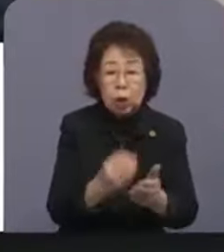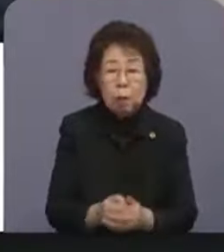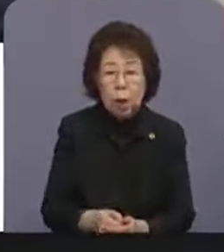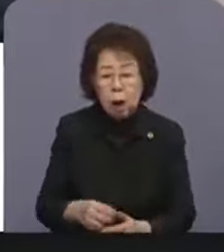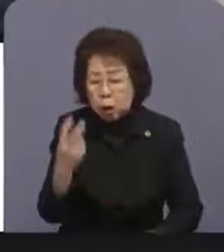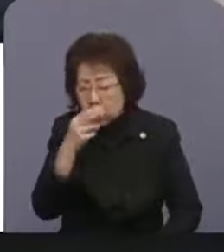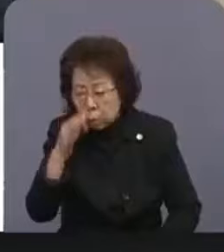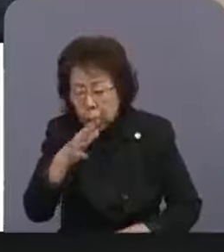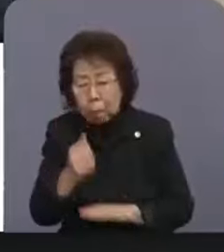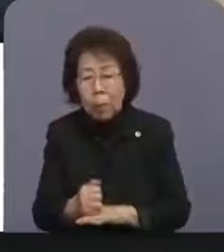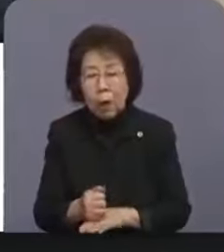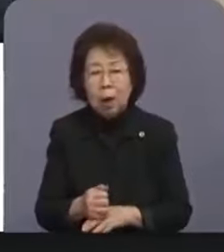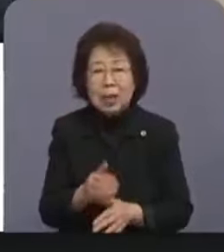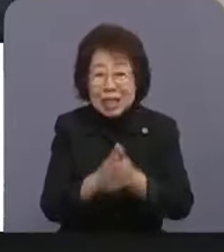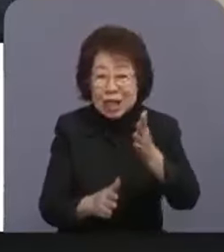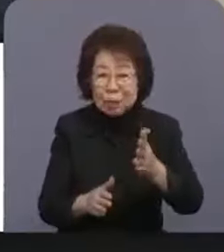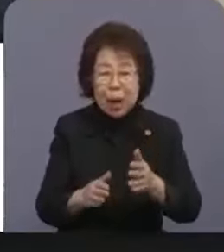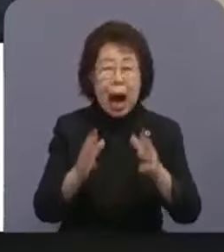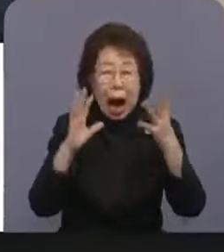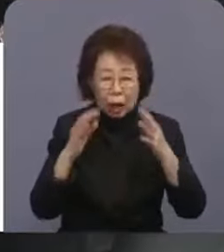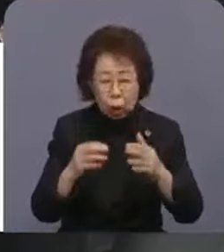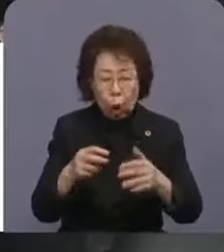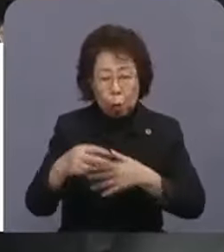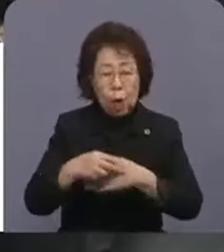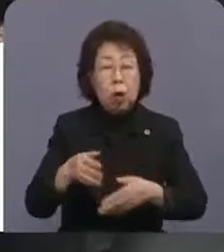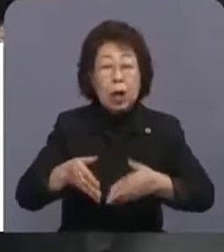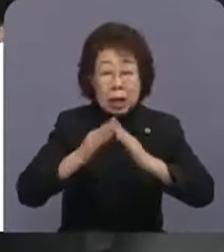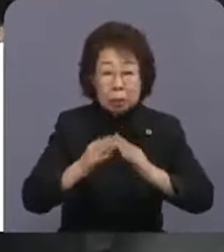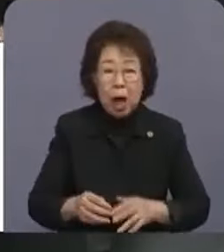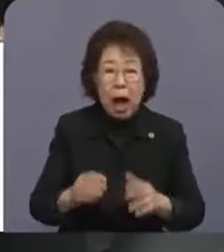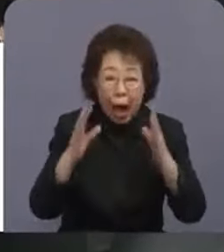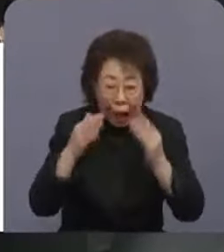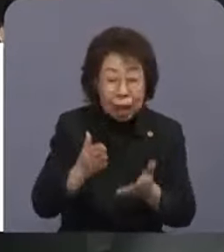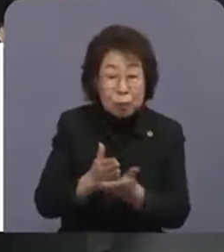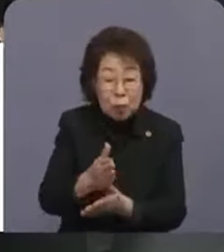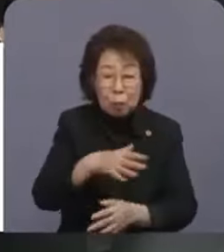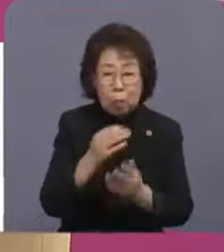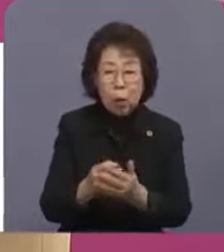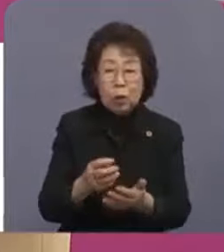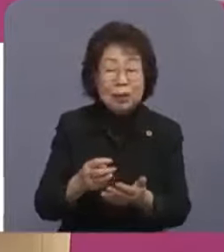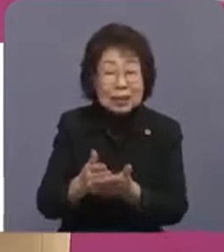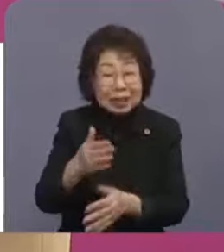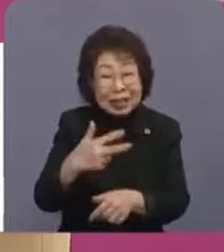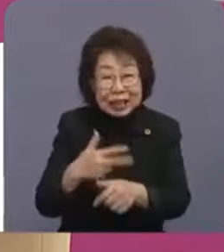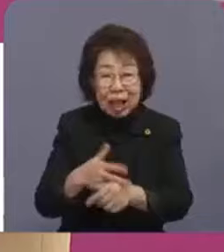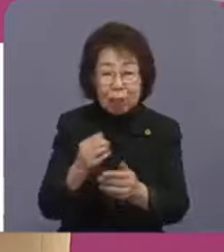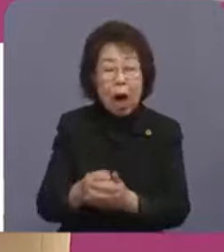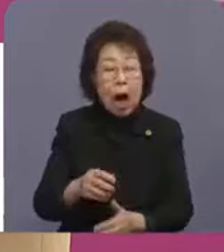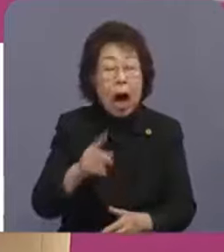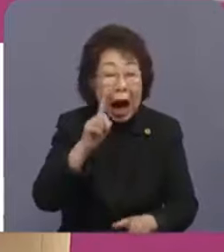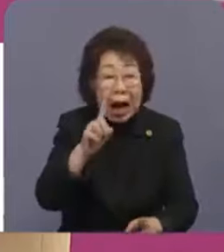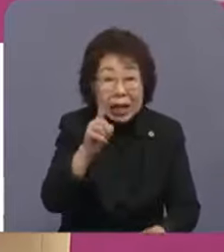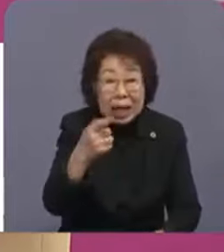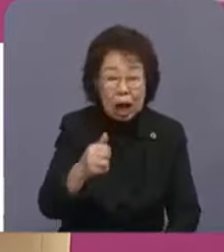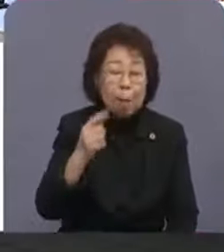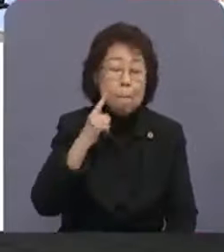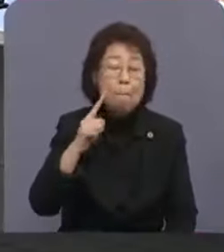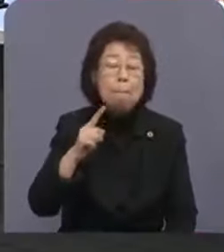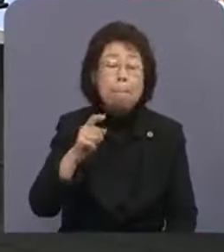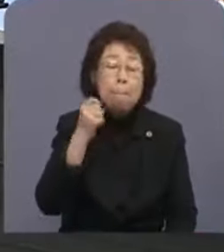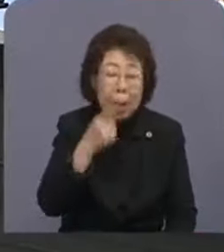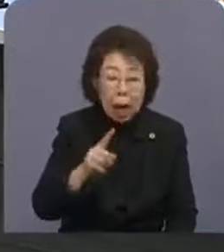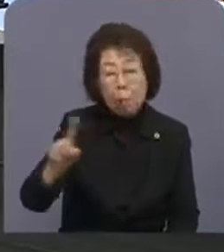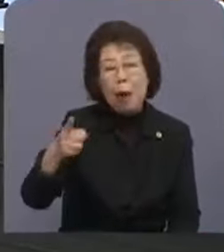거쳐 시립아동병원 건립을 추진하고 소아청소년과 전공의에 내년부터 1인당 월 100만 원의